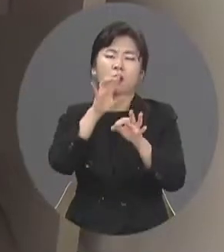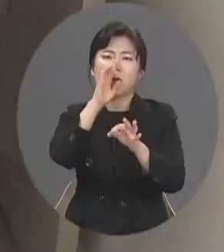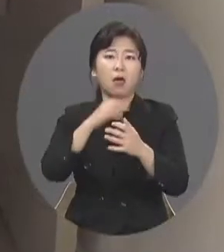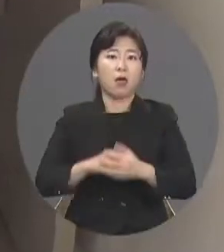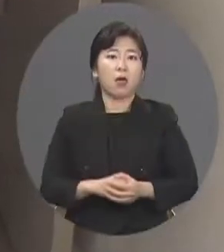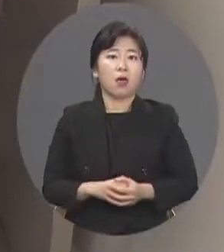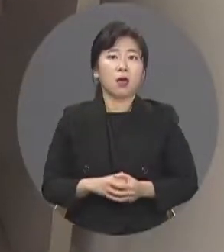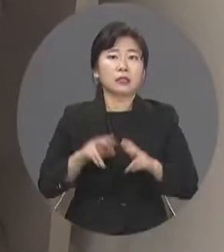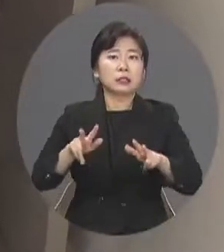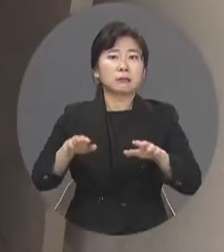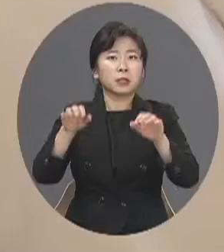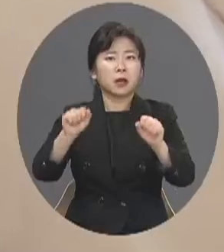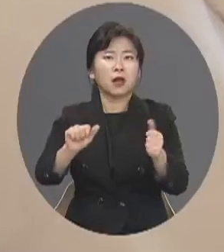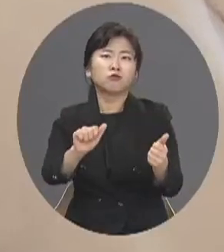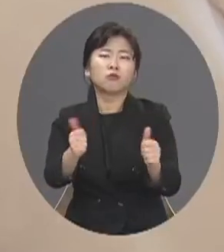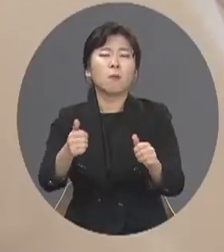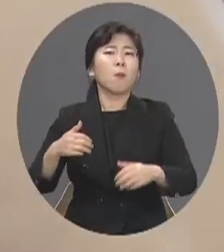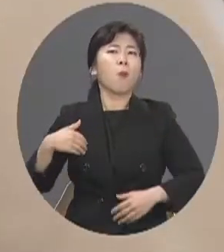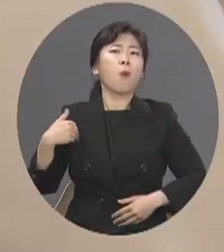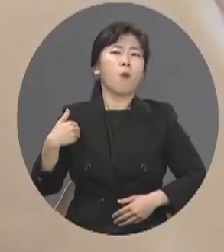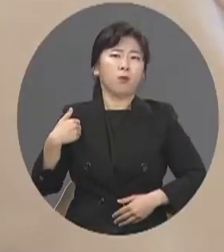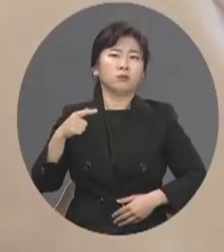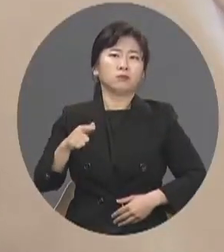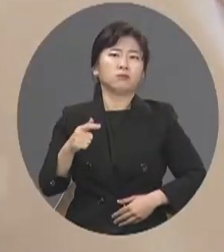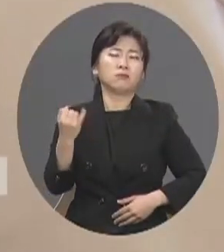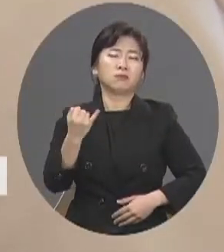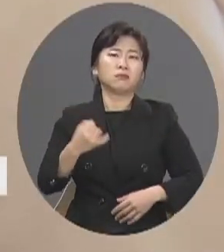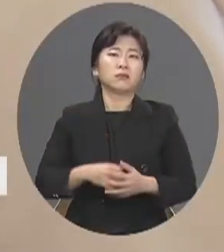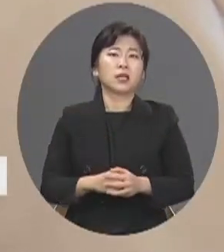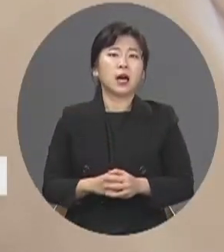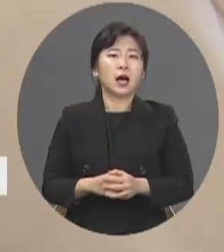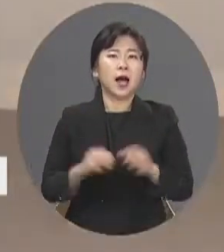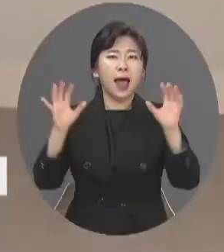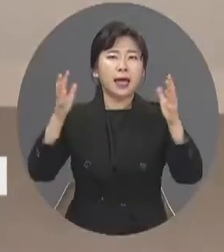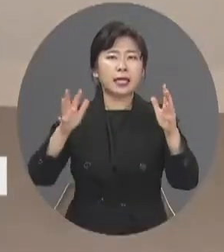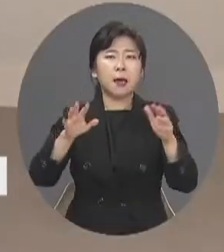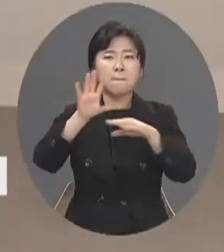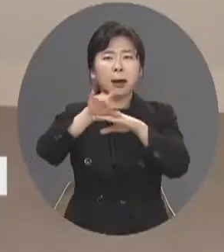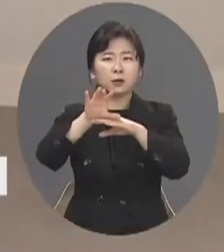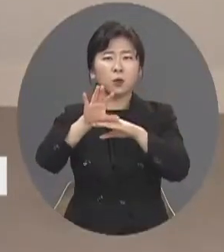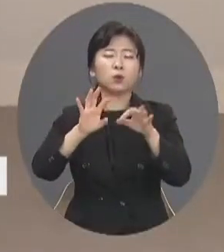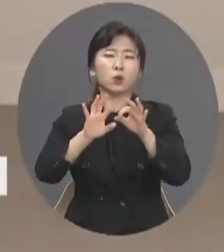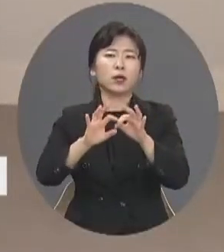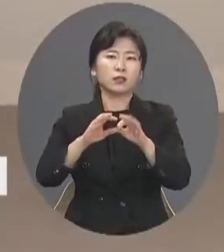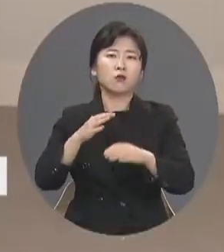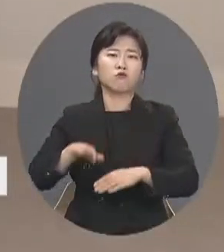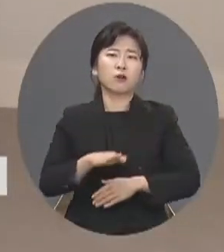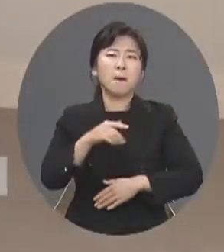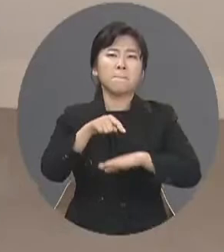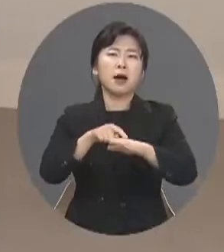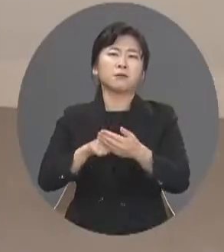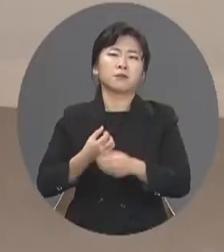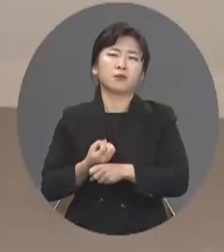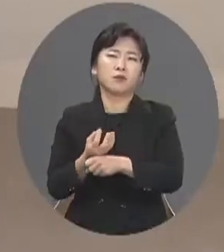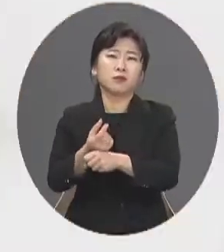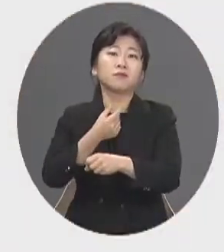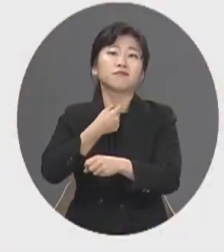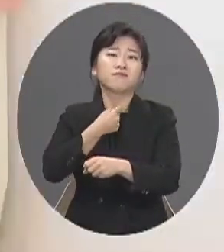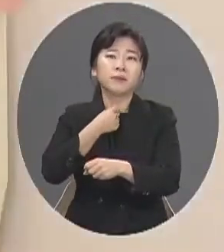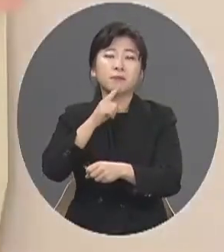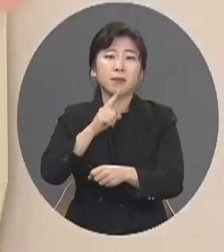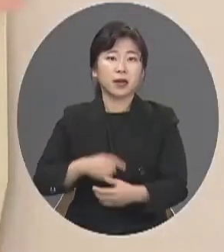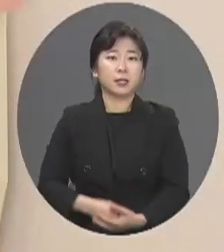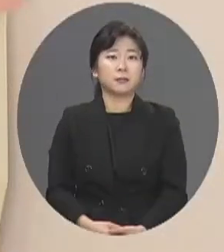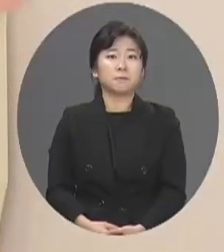이젠 생사 여부 조차 알 수 없는 상황 결국 아이들은 방송을 통해서 라도 자신들의 진심을 전하기로 했습니다